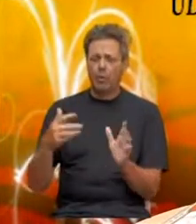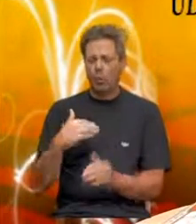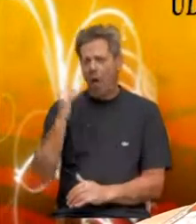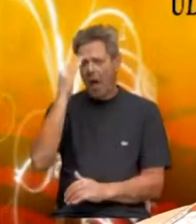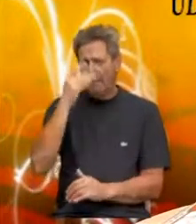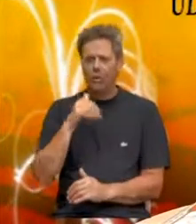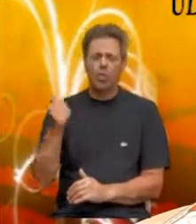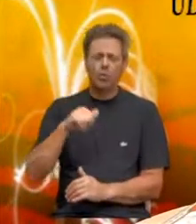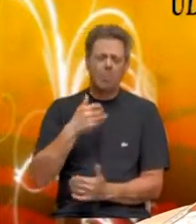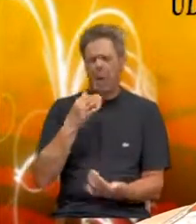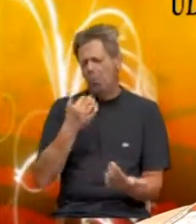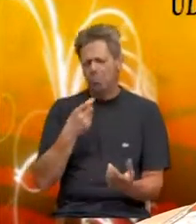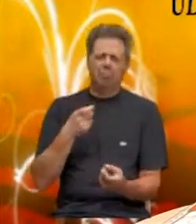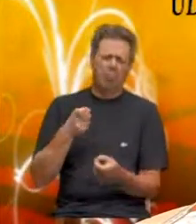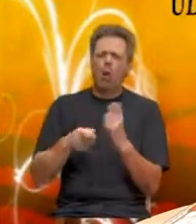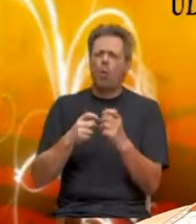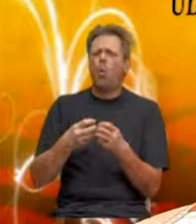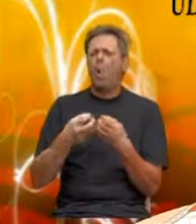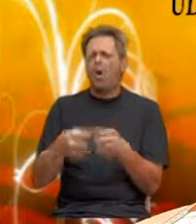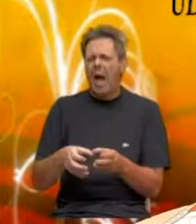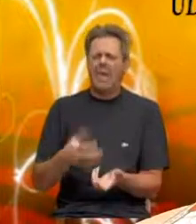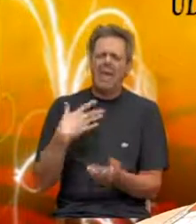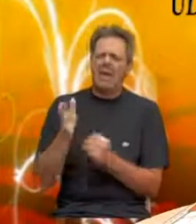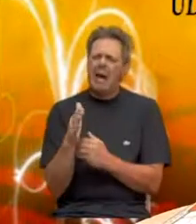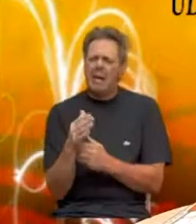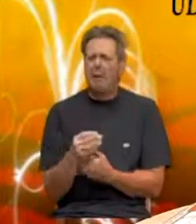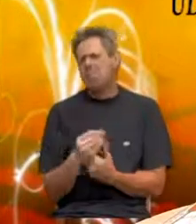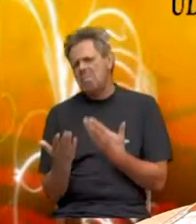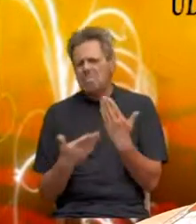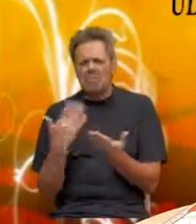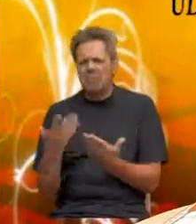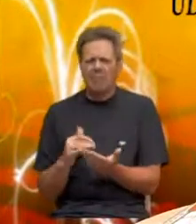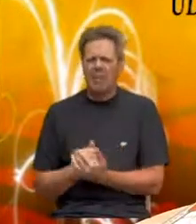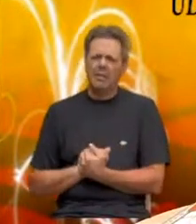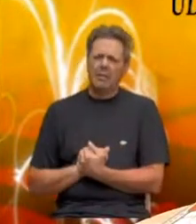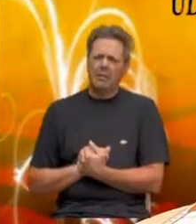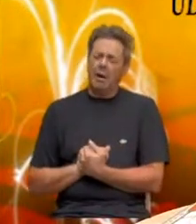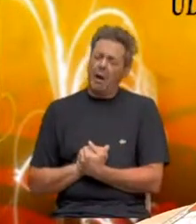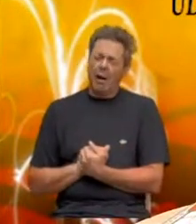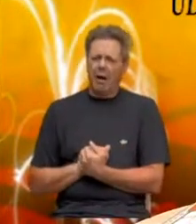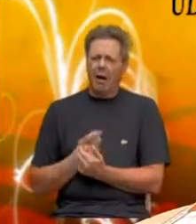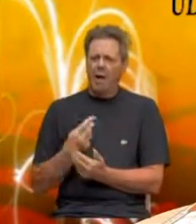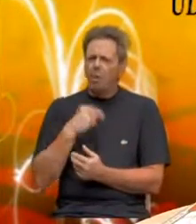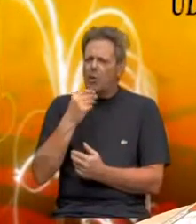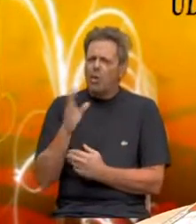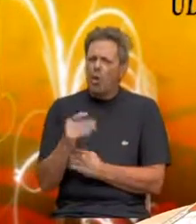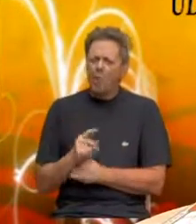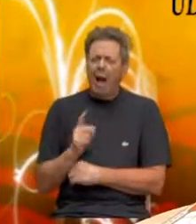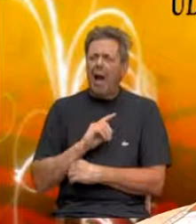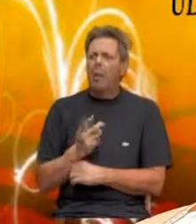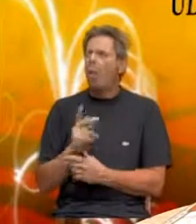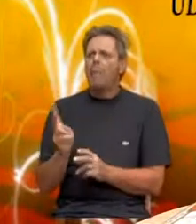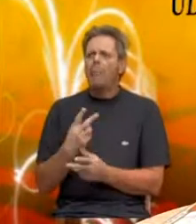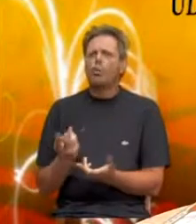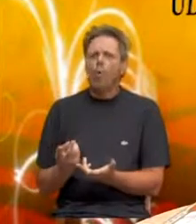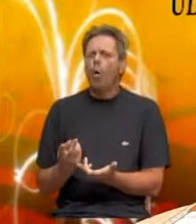malo uzeti bjelančevina ili kuhano jaje ili malo ribe ili nešto. Jer ajmo se vratiti na ribu. Ako nam nije dostupna riba svježa, da